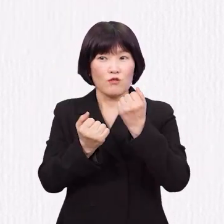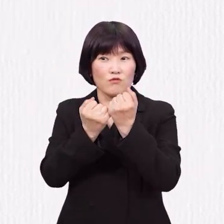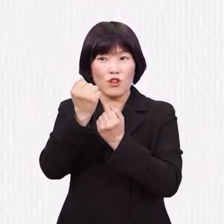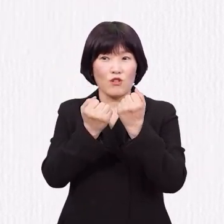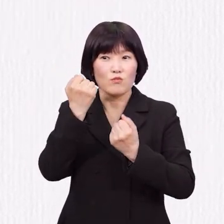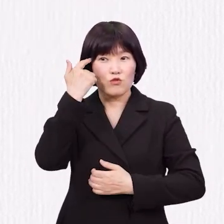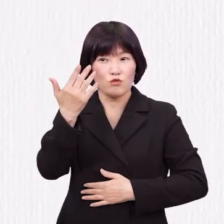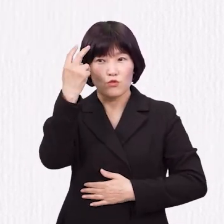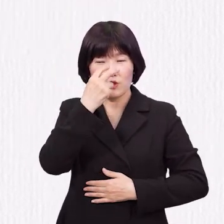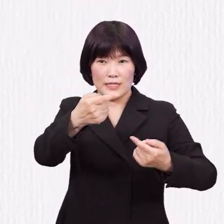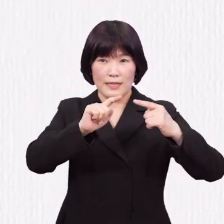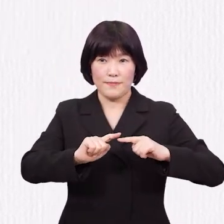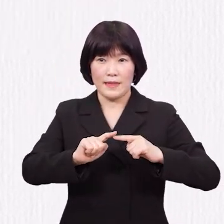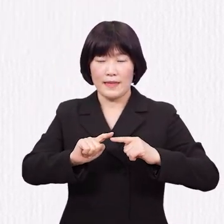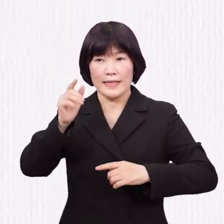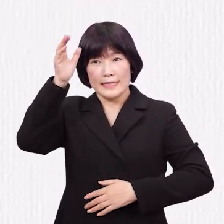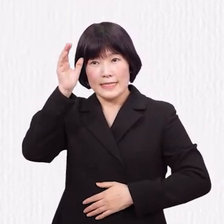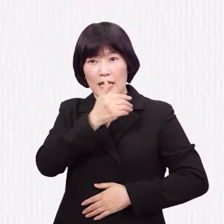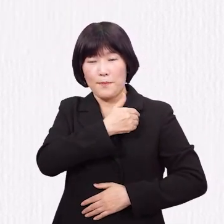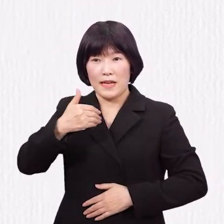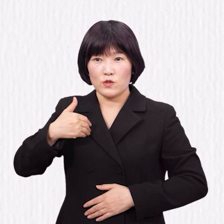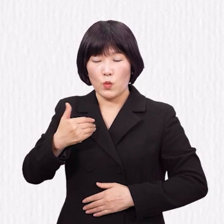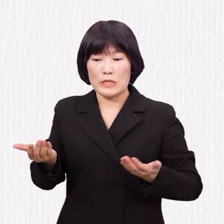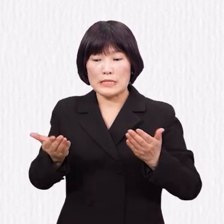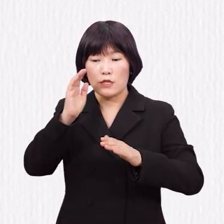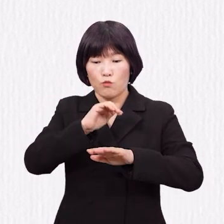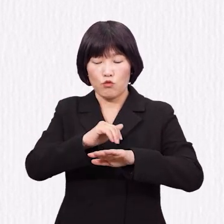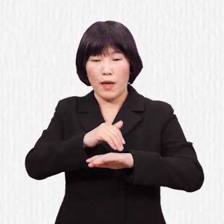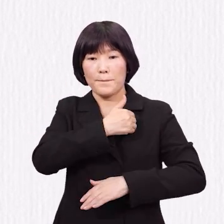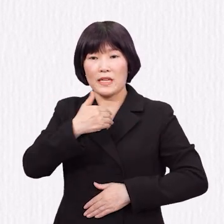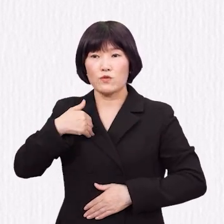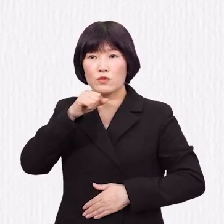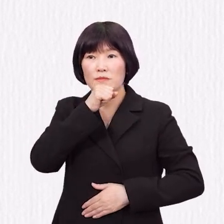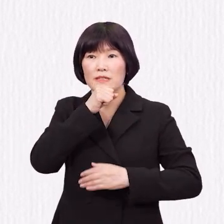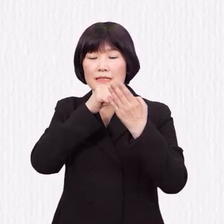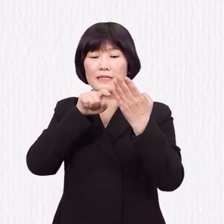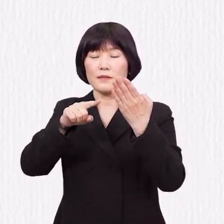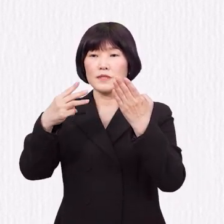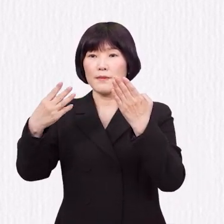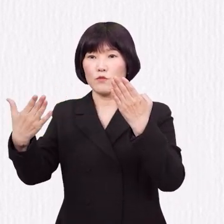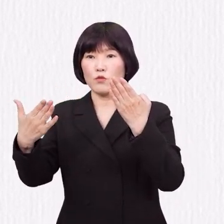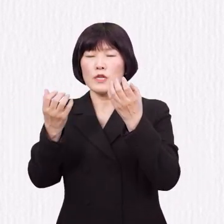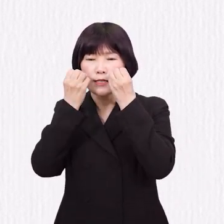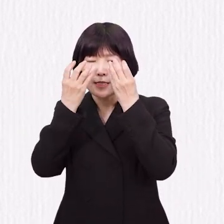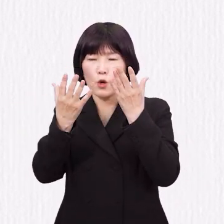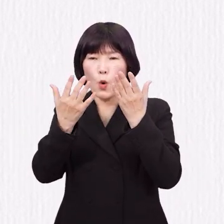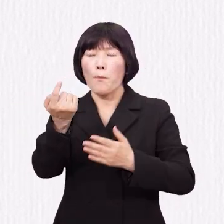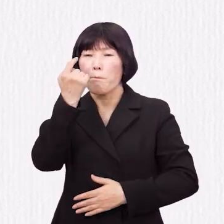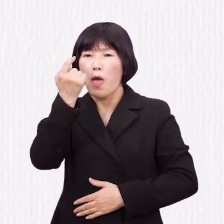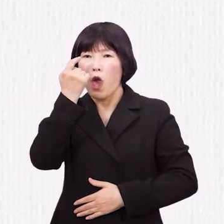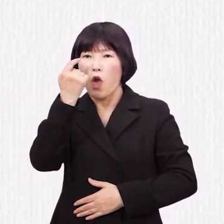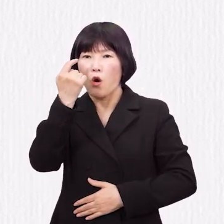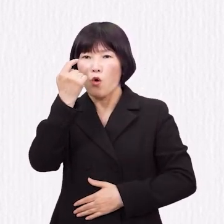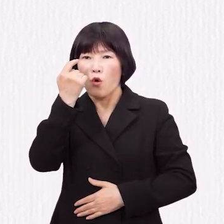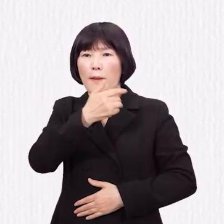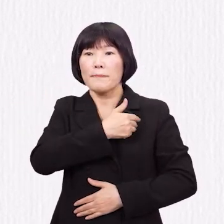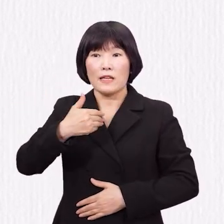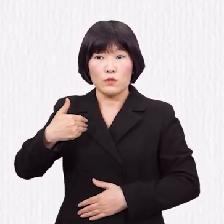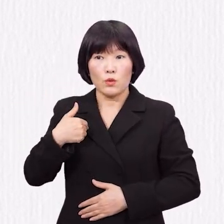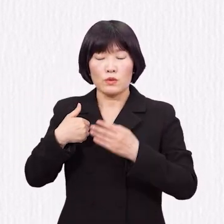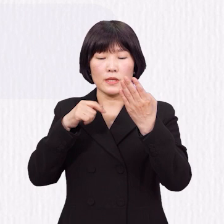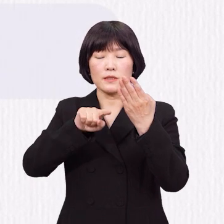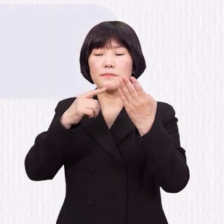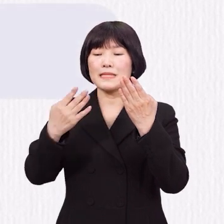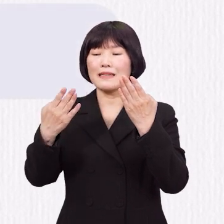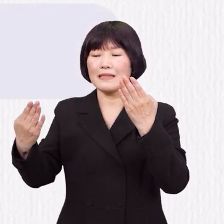주셨습니다. 기대만족 항목에서 직업훈련의 만족도 4.39점, 새로운 것을 배울 수 있었는지에 대한